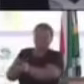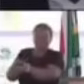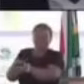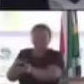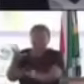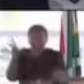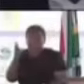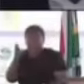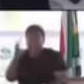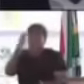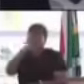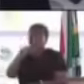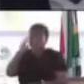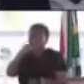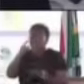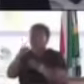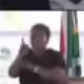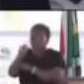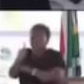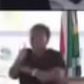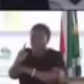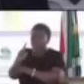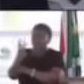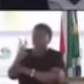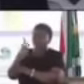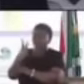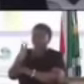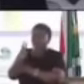Ngiyanizwa nikhuluma ngesigayo sikamoba.